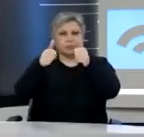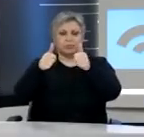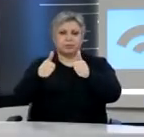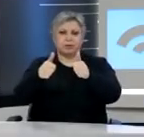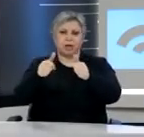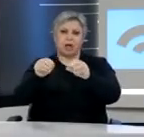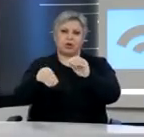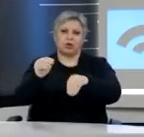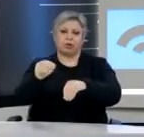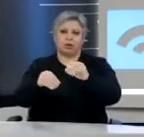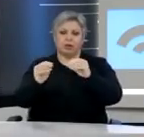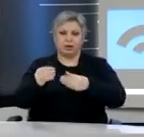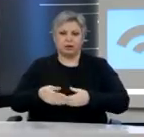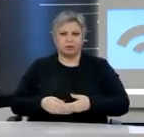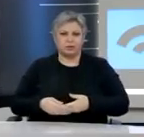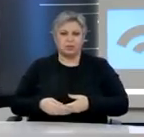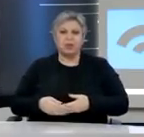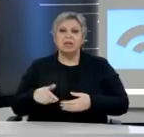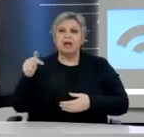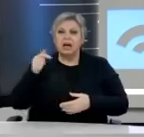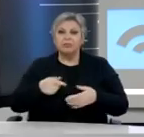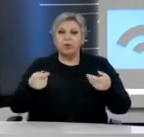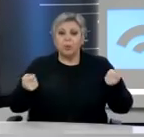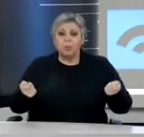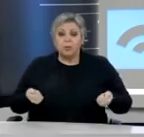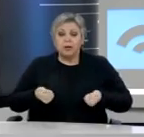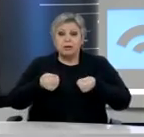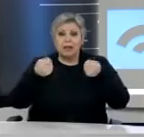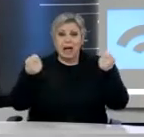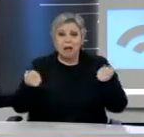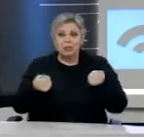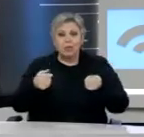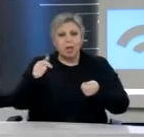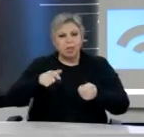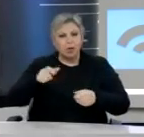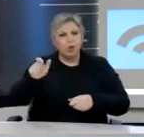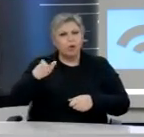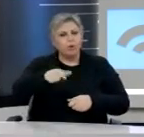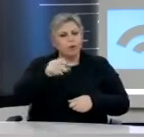στο οποίο καλείται σήμερα η Εθνική Αντιπροσωπεία να απαντήσει και ο καθένας βουλευτής ξεχωριστά.